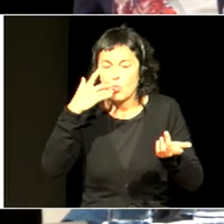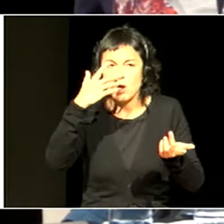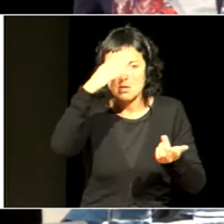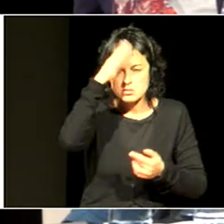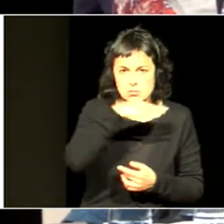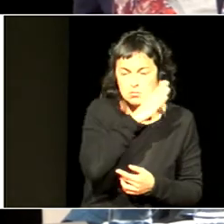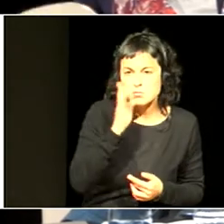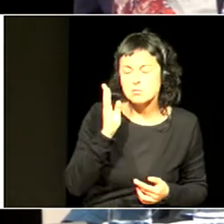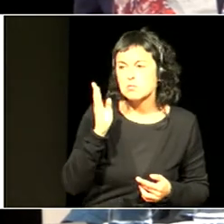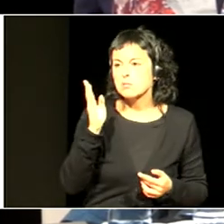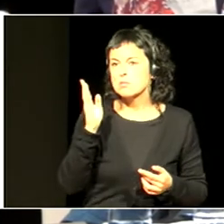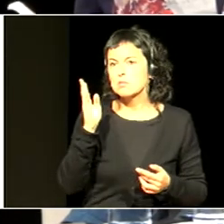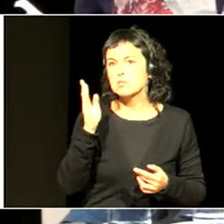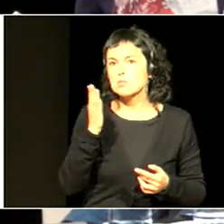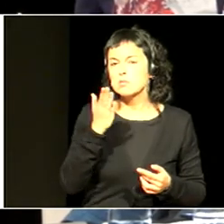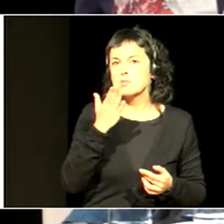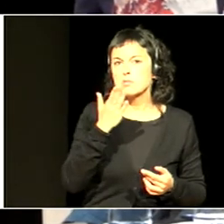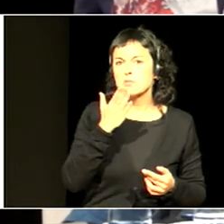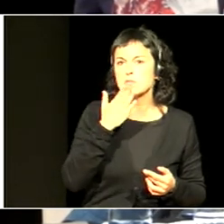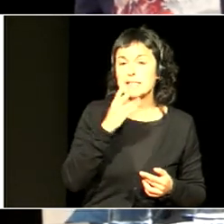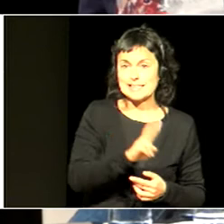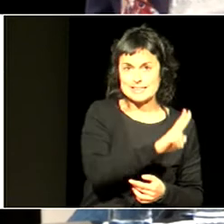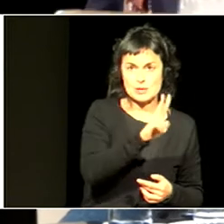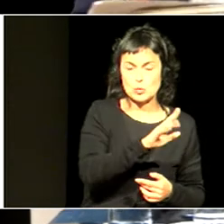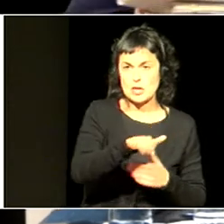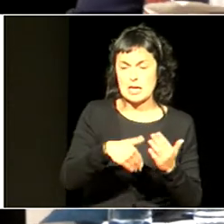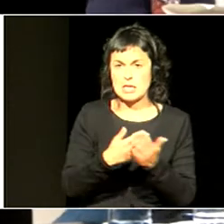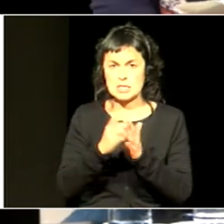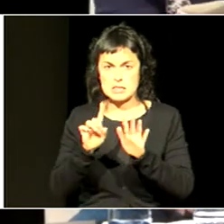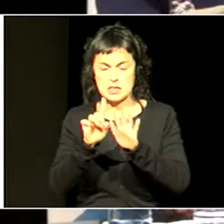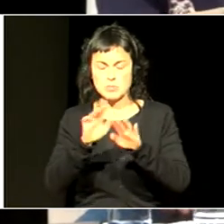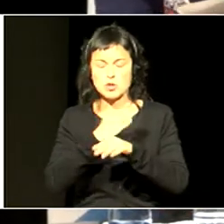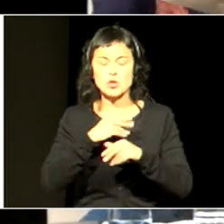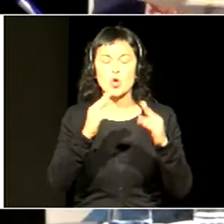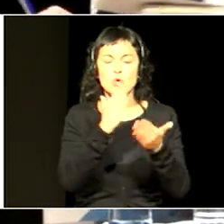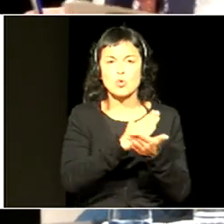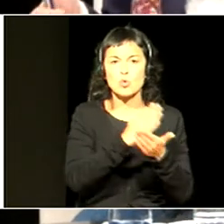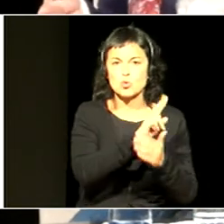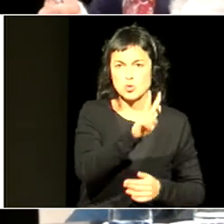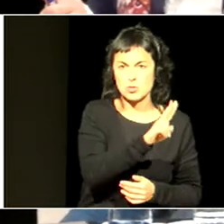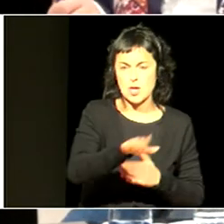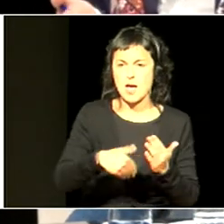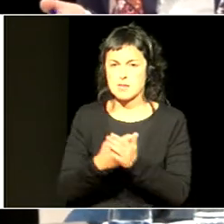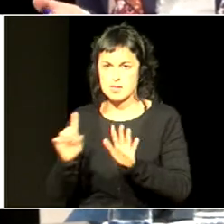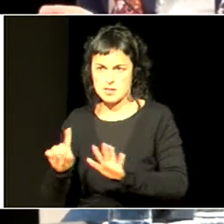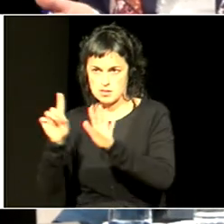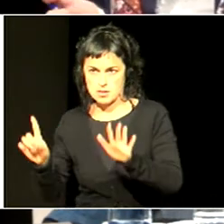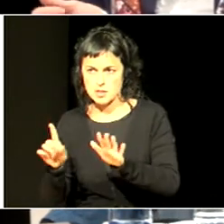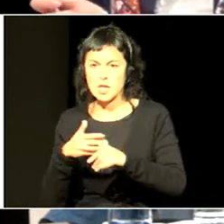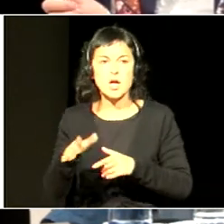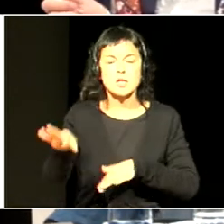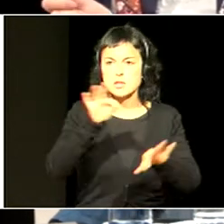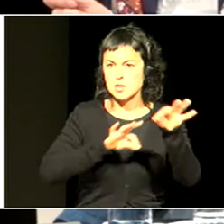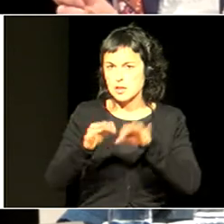kurtxoko maila bi urtetatik seigarren maila arteko guraso delegatuak aukeratzen dira gela bakoitzean,